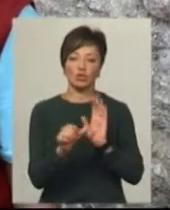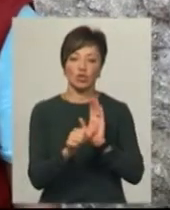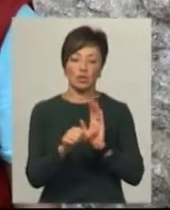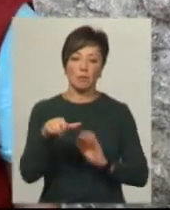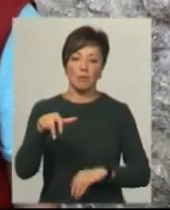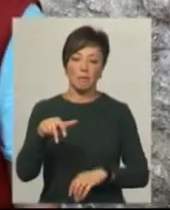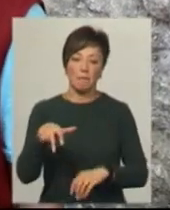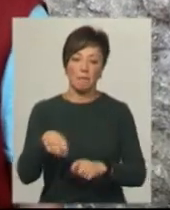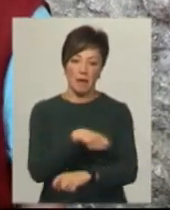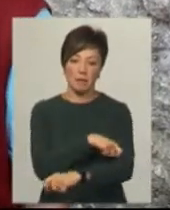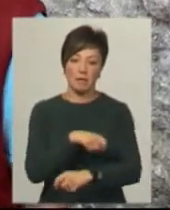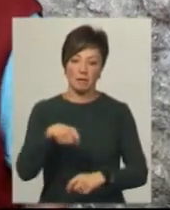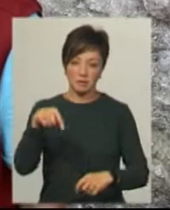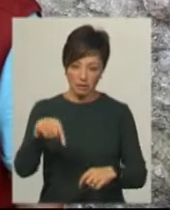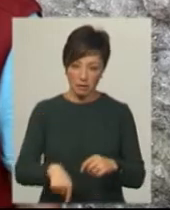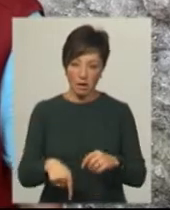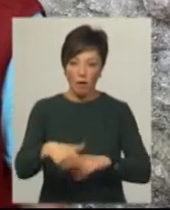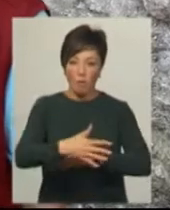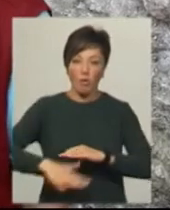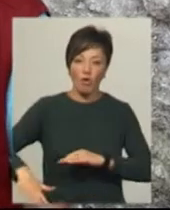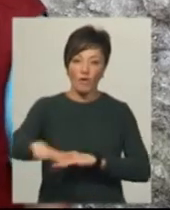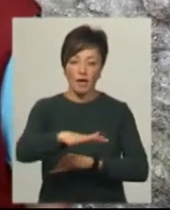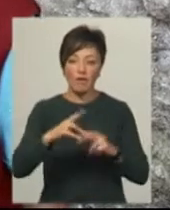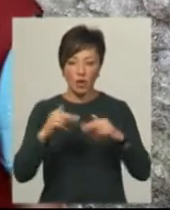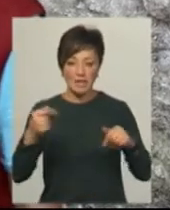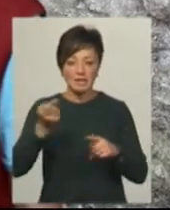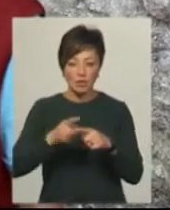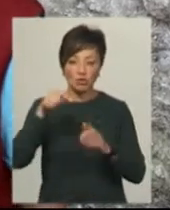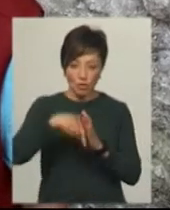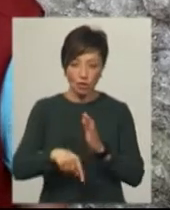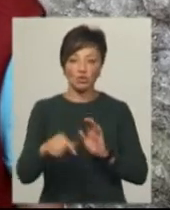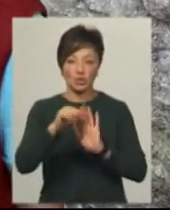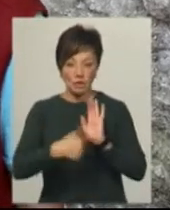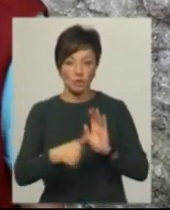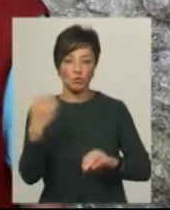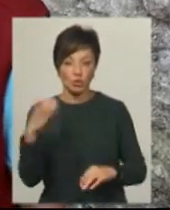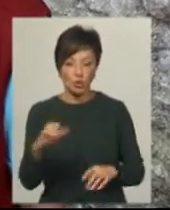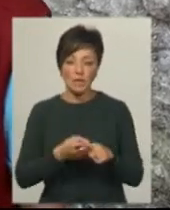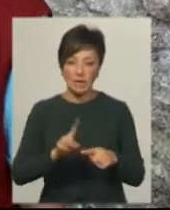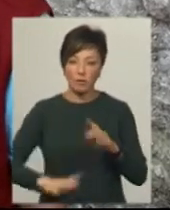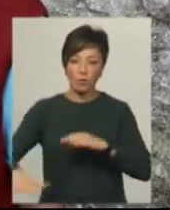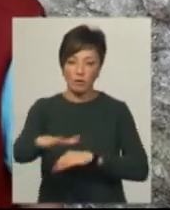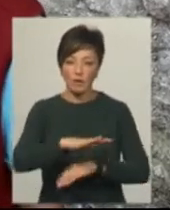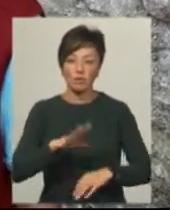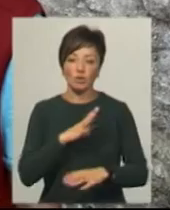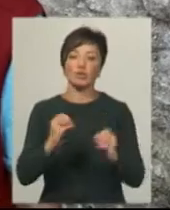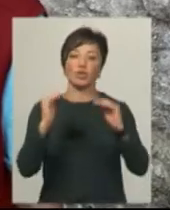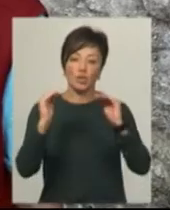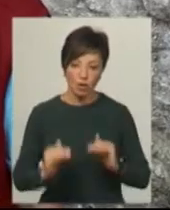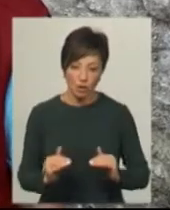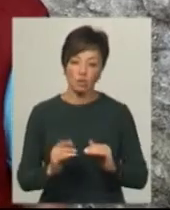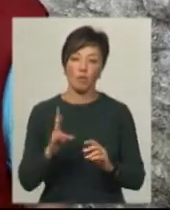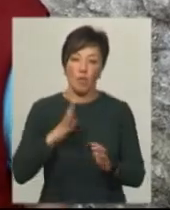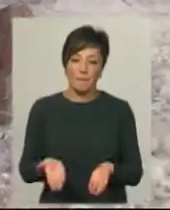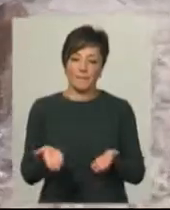6 метрів у подвір'я фортеці. Це означає, що у 16 столітті це подвір'я було ще нижче і було підняте